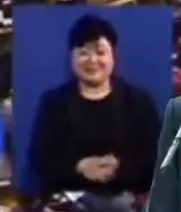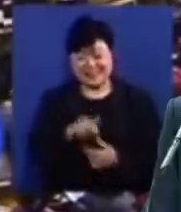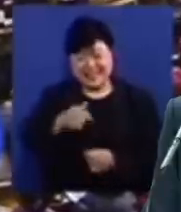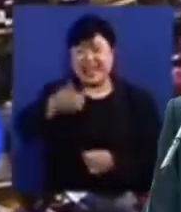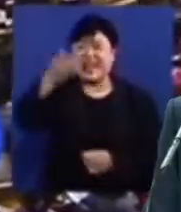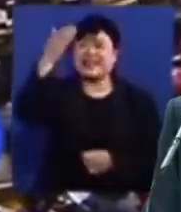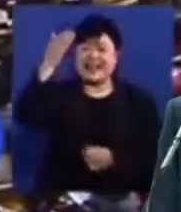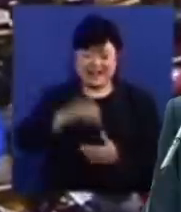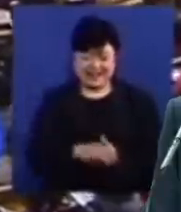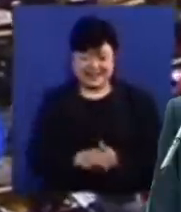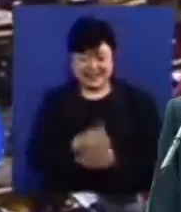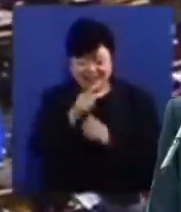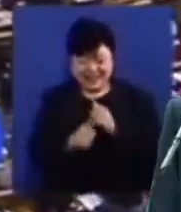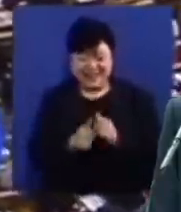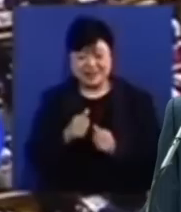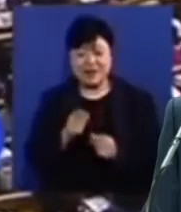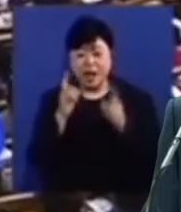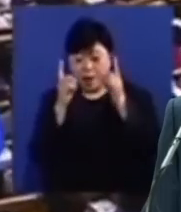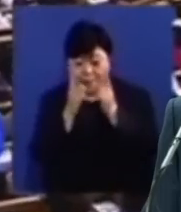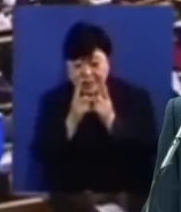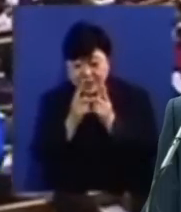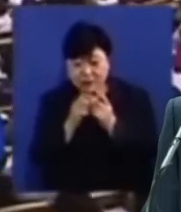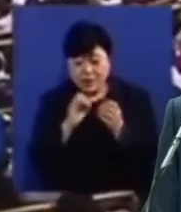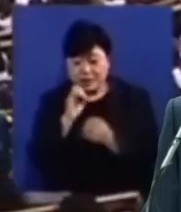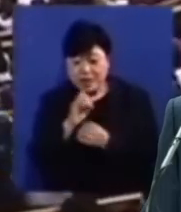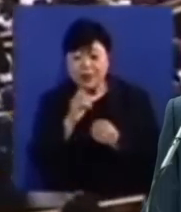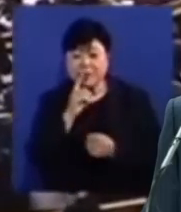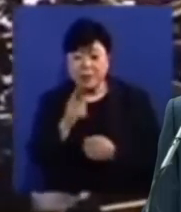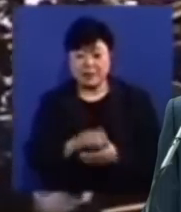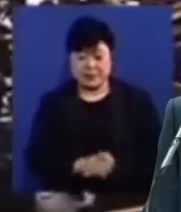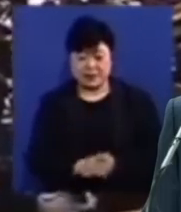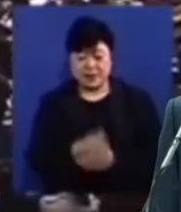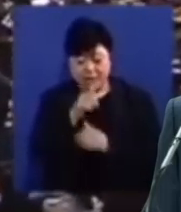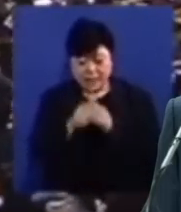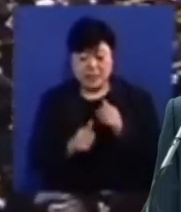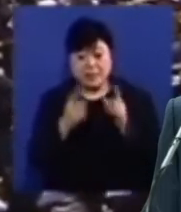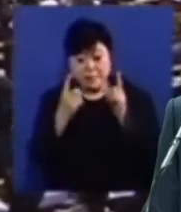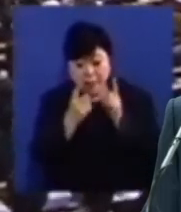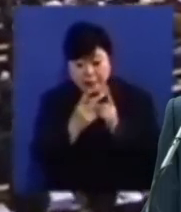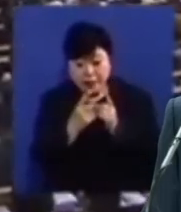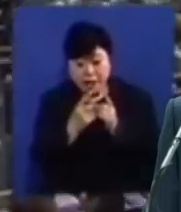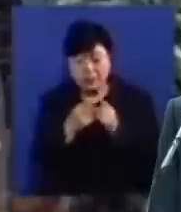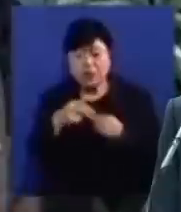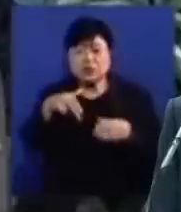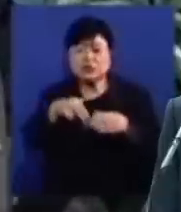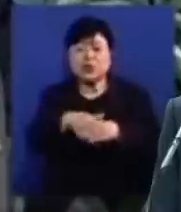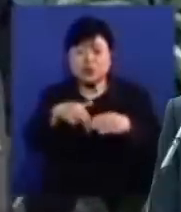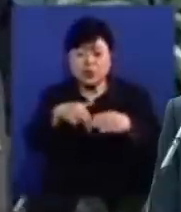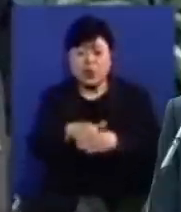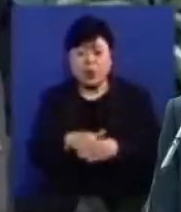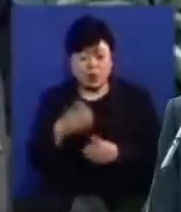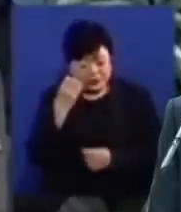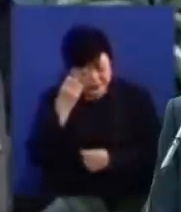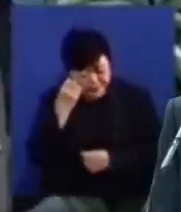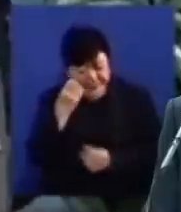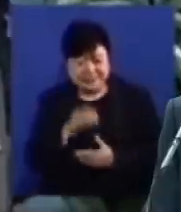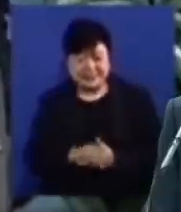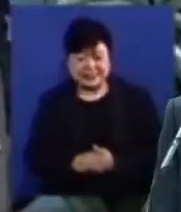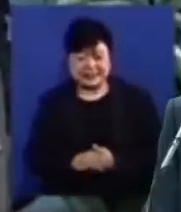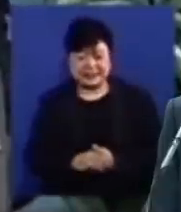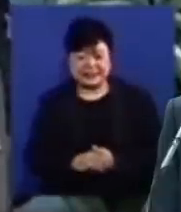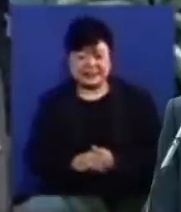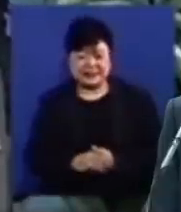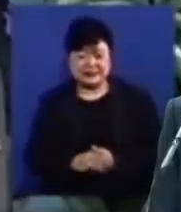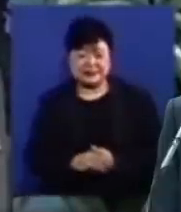옛날에 하나님과 만나고 하나님과 대화한다고 하면 하나님 만나는 건 종교적이고 신비한 것이고